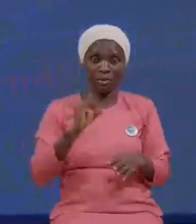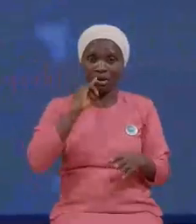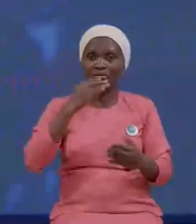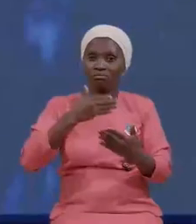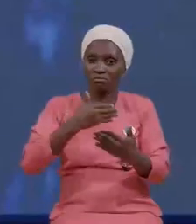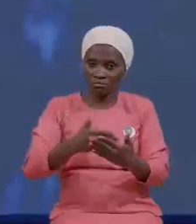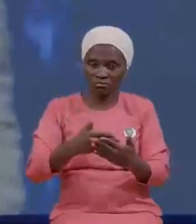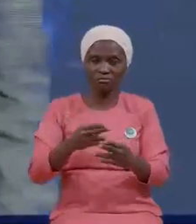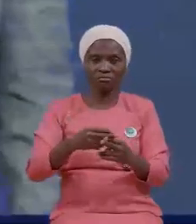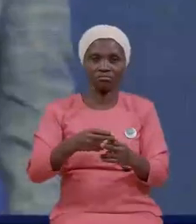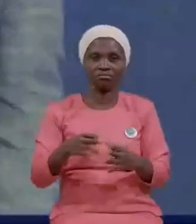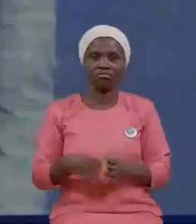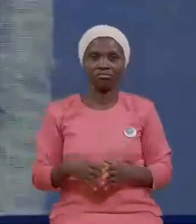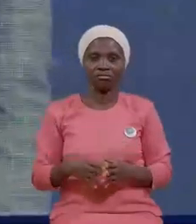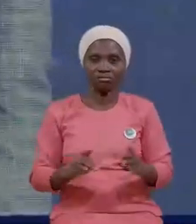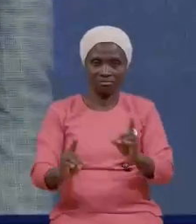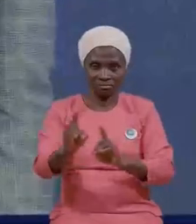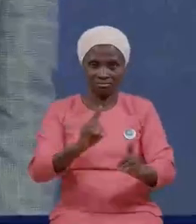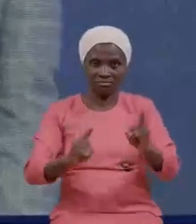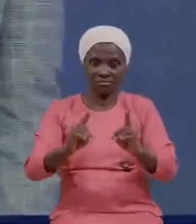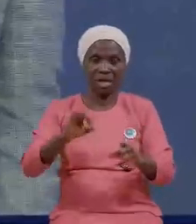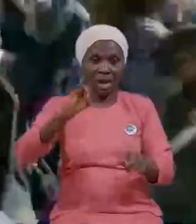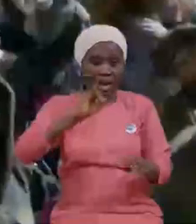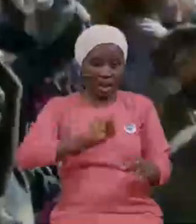Je choisis le royaume de Dieu.